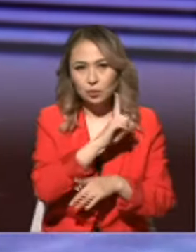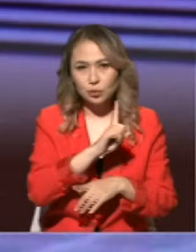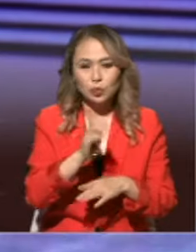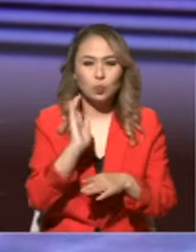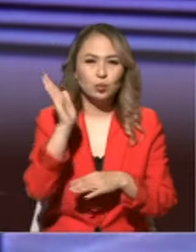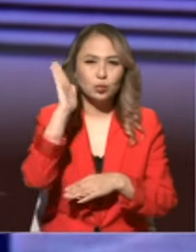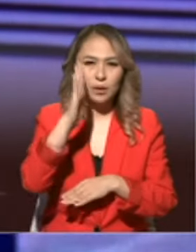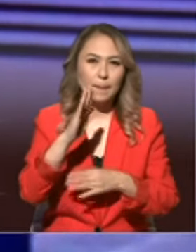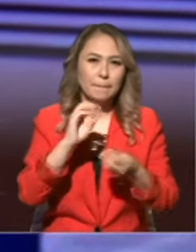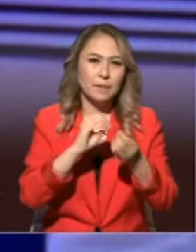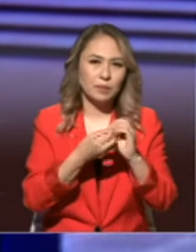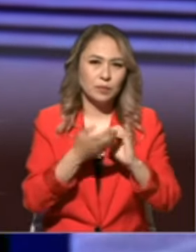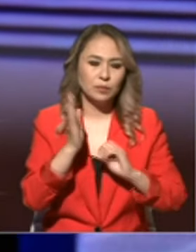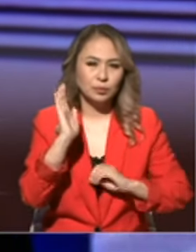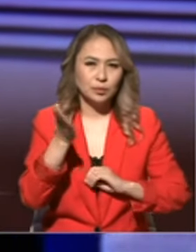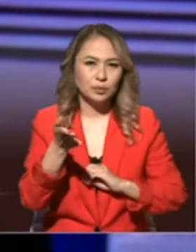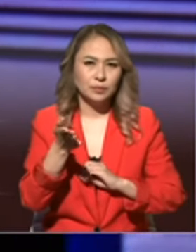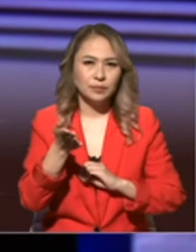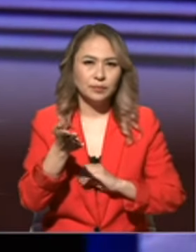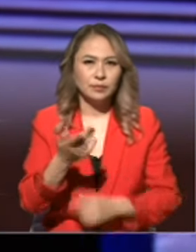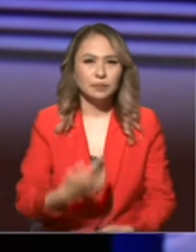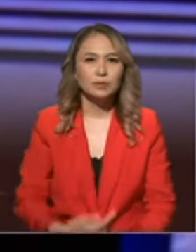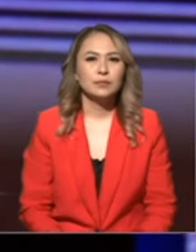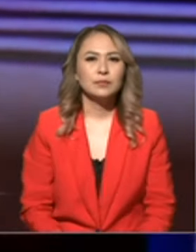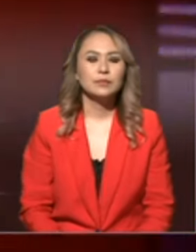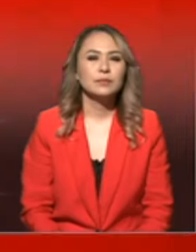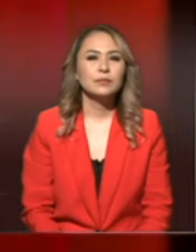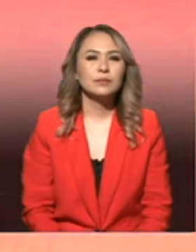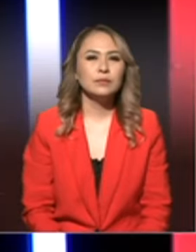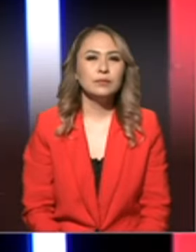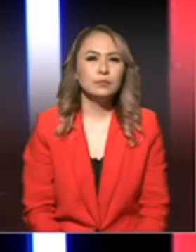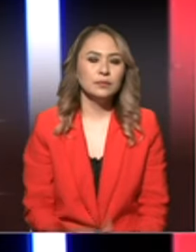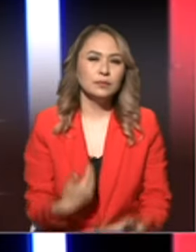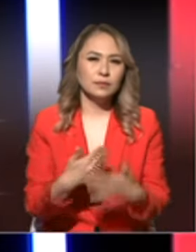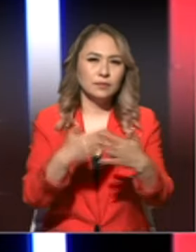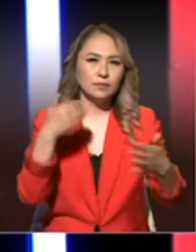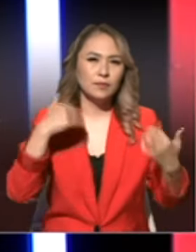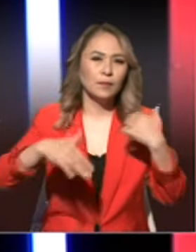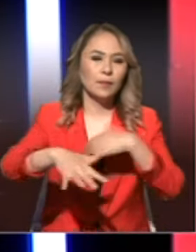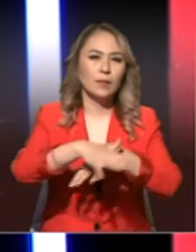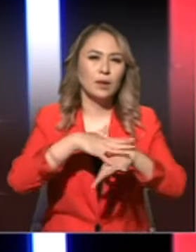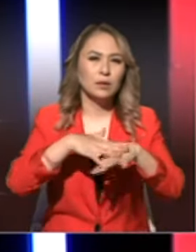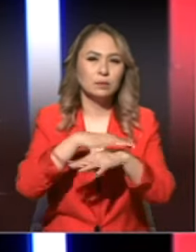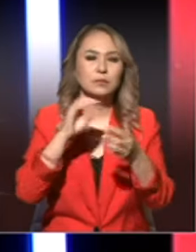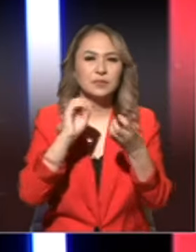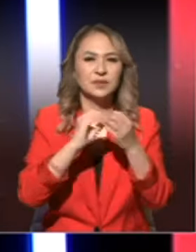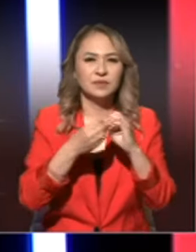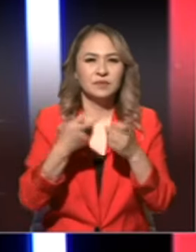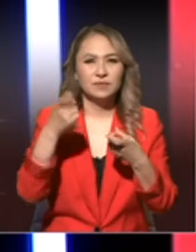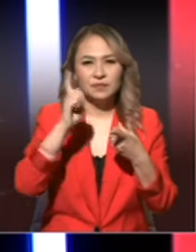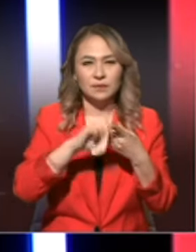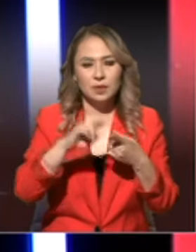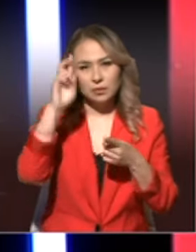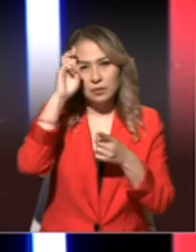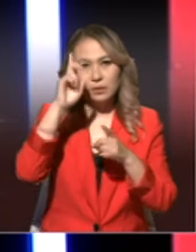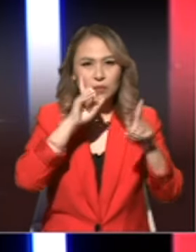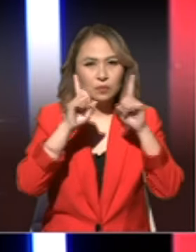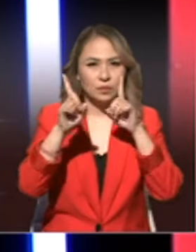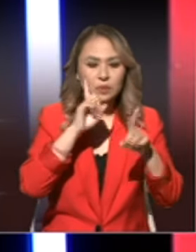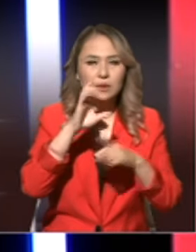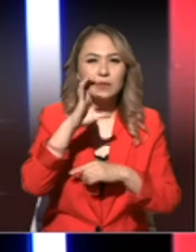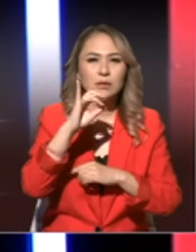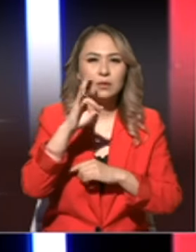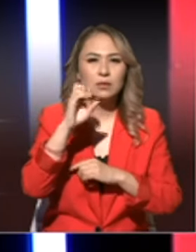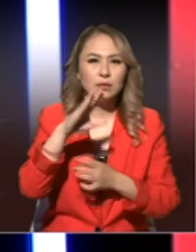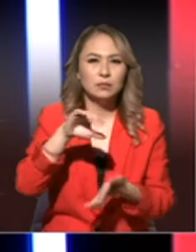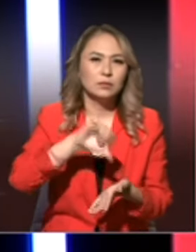үлкен проблема туындайтын мәселелердің біреуі болады. Осыған дейін мына халықтың демографиялық ахуалына байланысты үкімет сағатының отырысында сенат